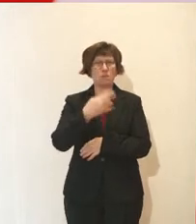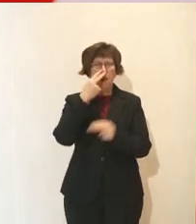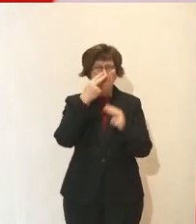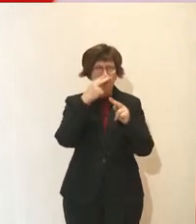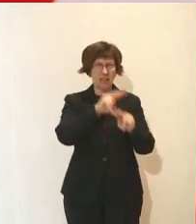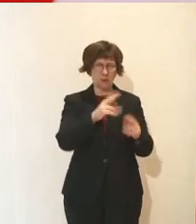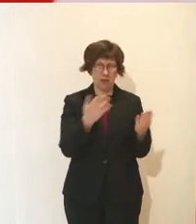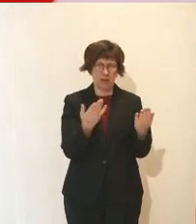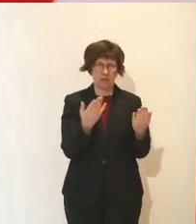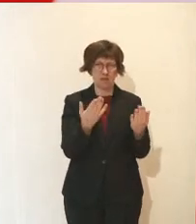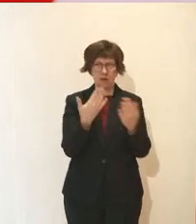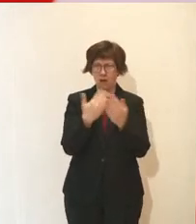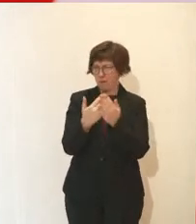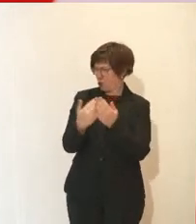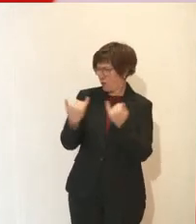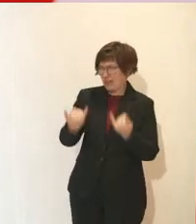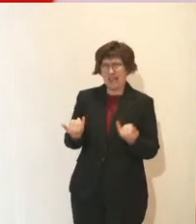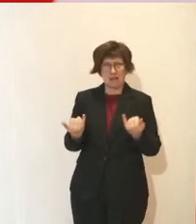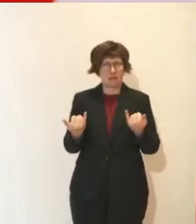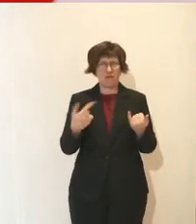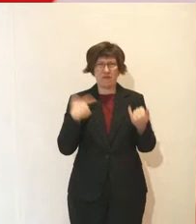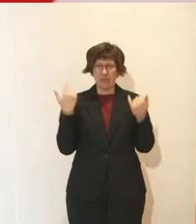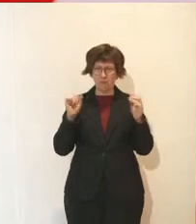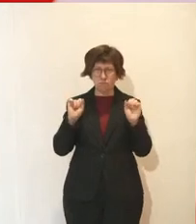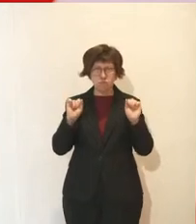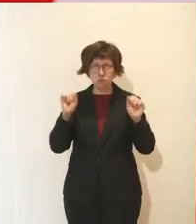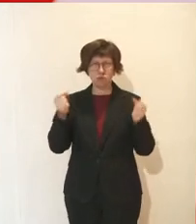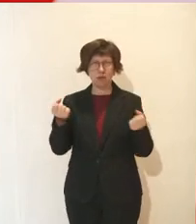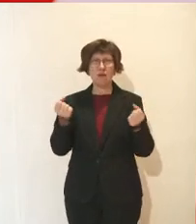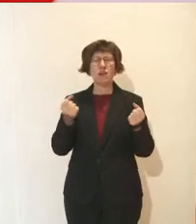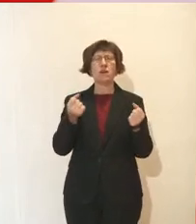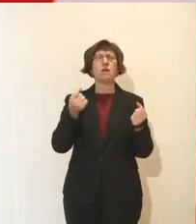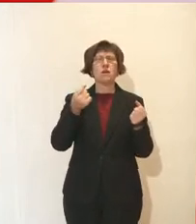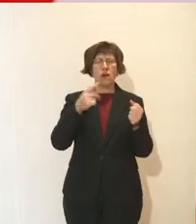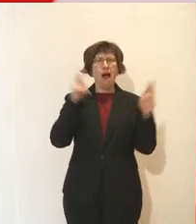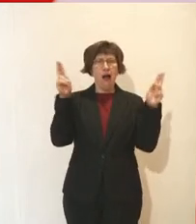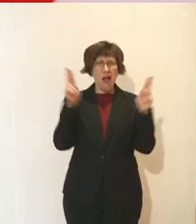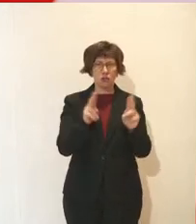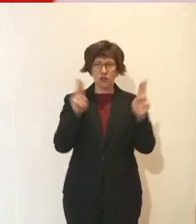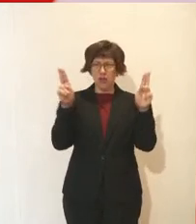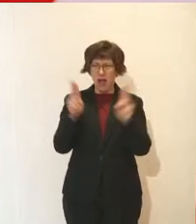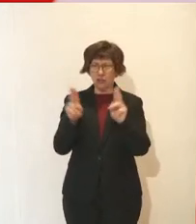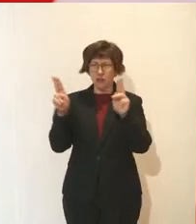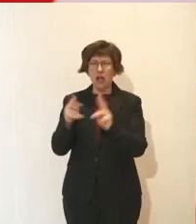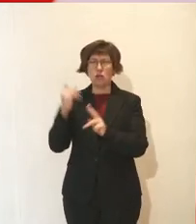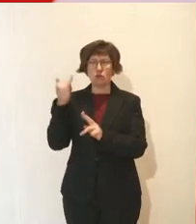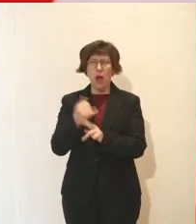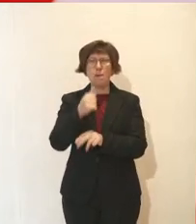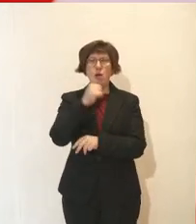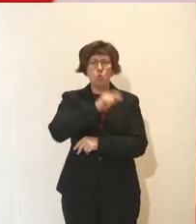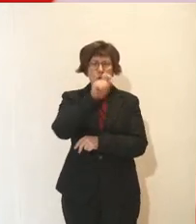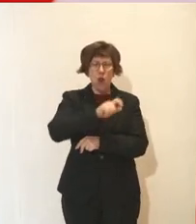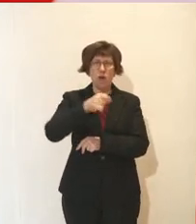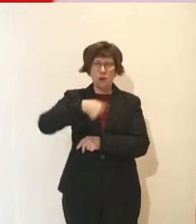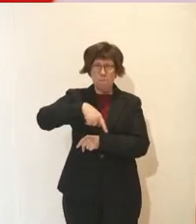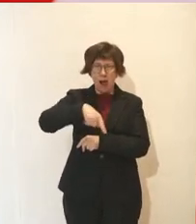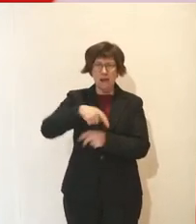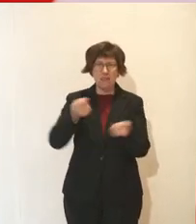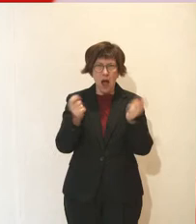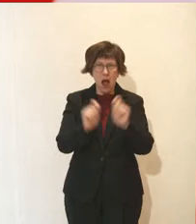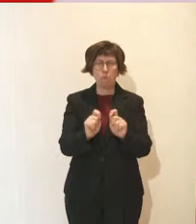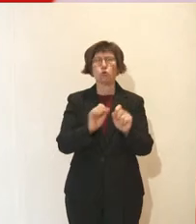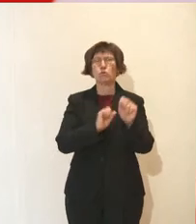zum beispiel wenn wir jetzt uns dafür einsetzen dass trotz all der einschränkung die jungen leute die kurz vor ihrem abschluss stehen